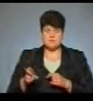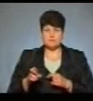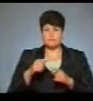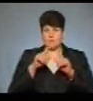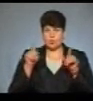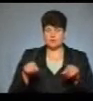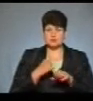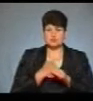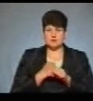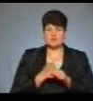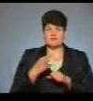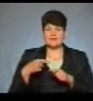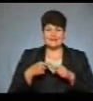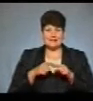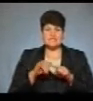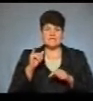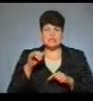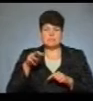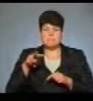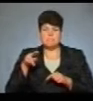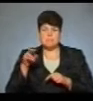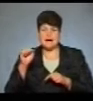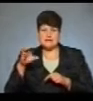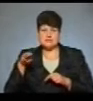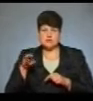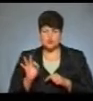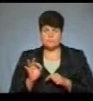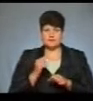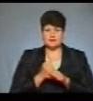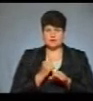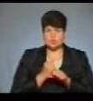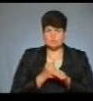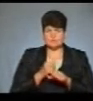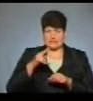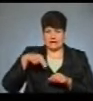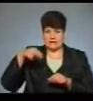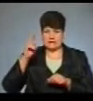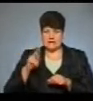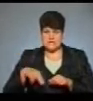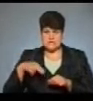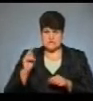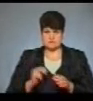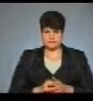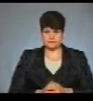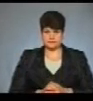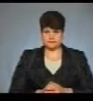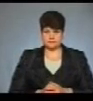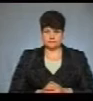техніці імпасто, нанесені фарби товстим шаром за допомогою мастихіна або кисті. Марія Котенко розповість про це